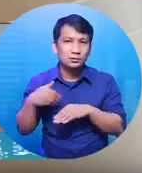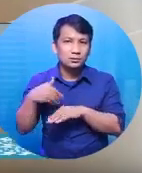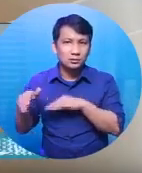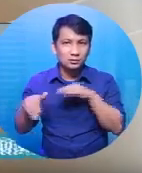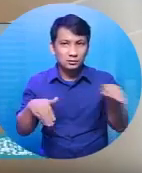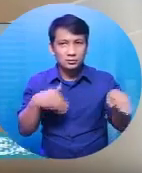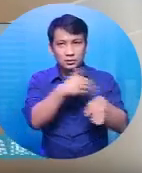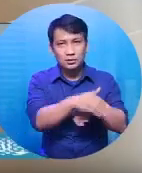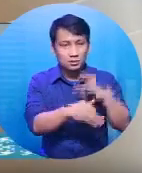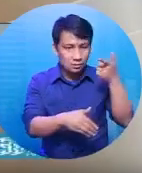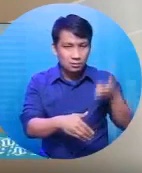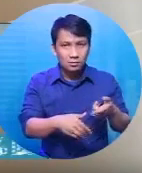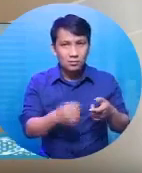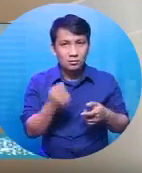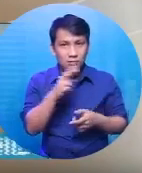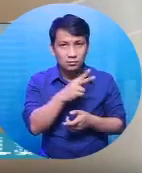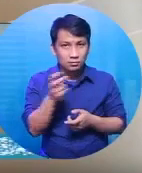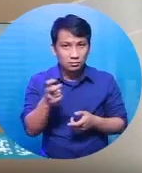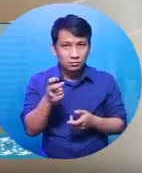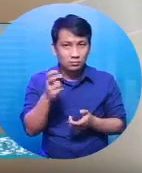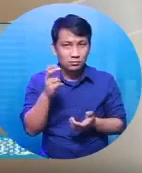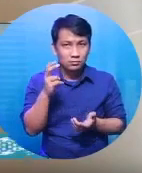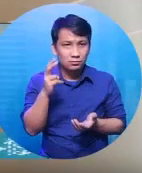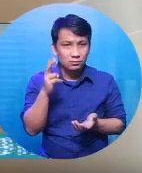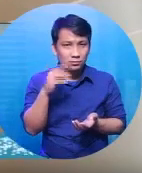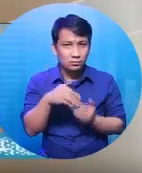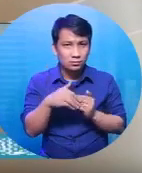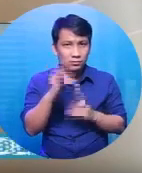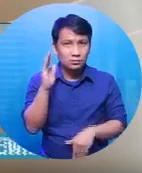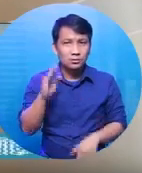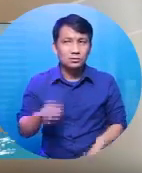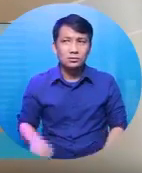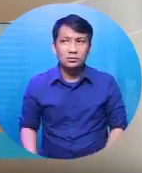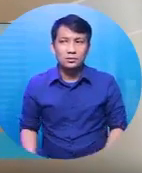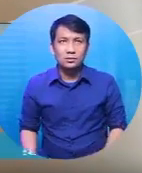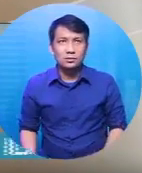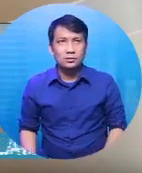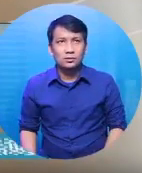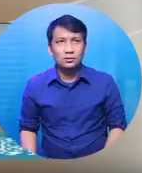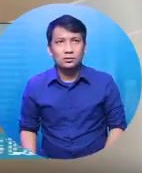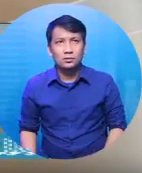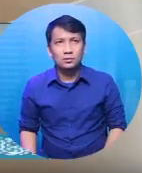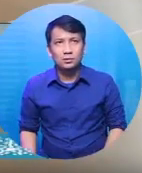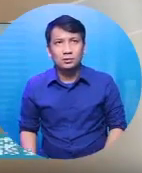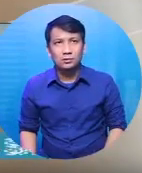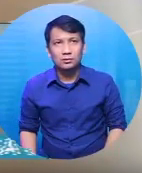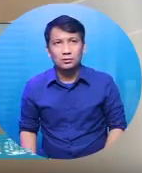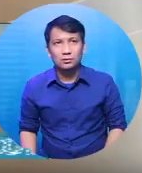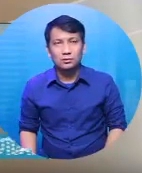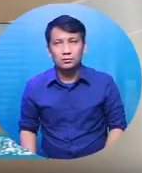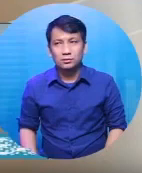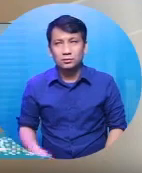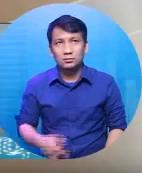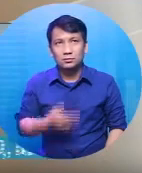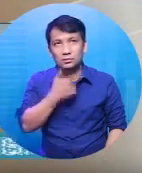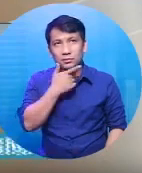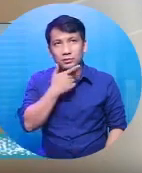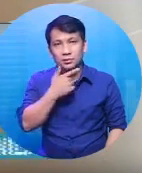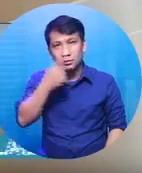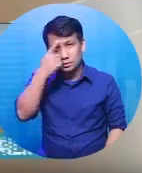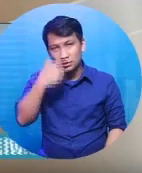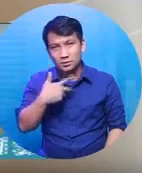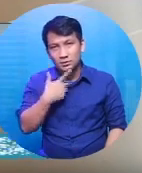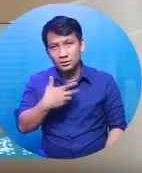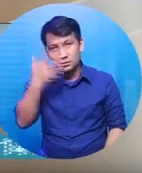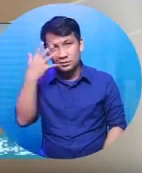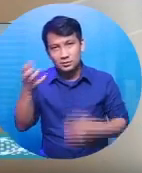siya kay Tomboy ng almost $200. Ma'am, ma'am, sandali na ma'am. Kung makatomboy ka, ganun-ganun na lang. Parang